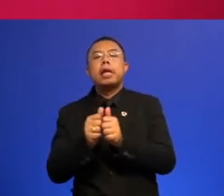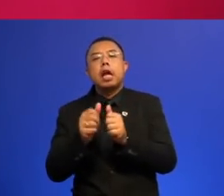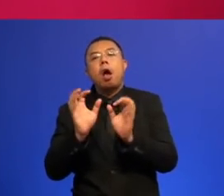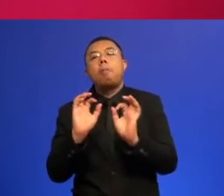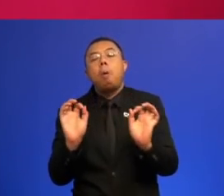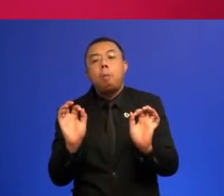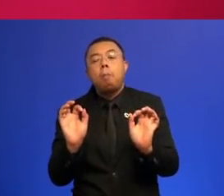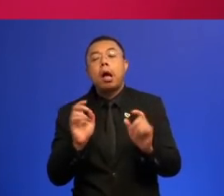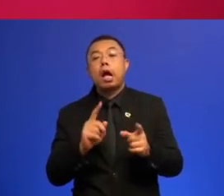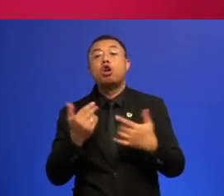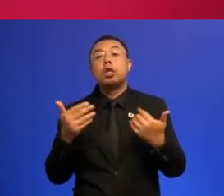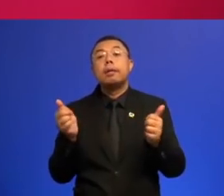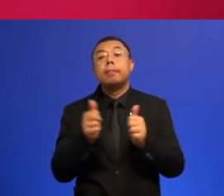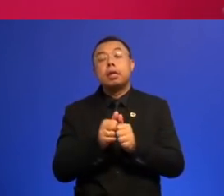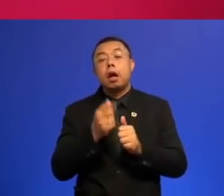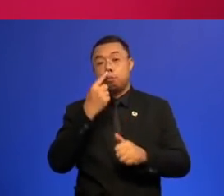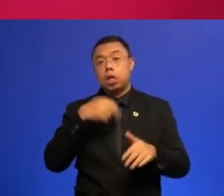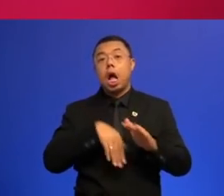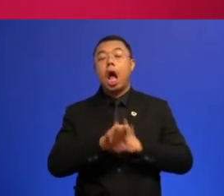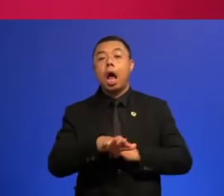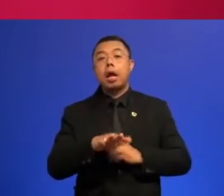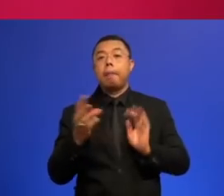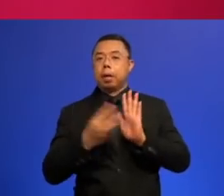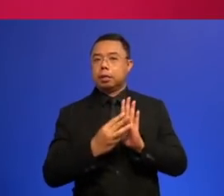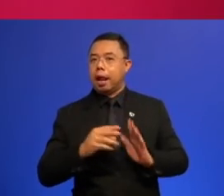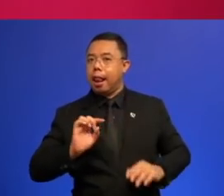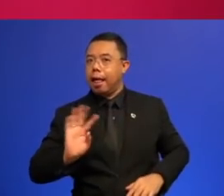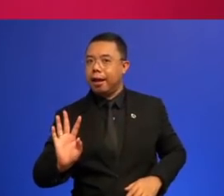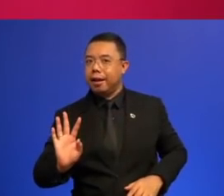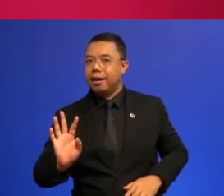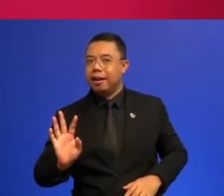belum? Kalau dia sudah menikah punya anak kan masalah lagi.